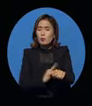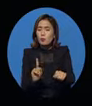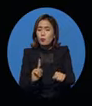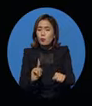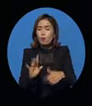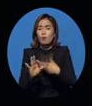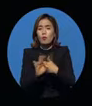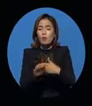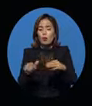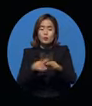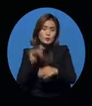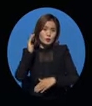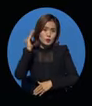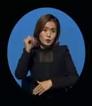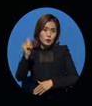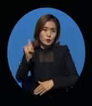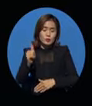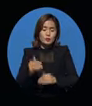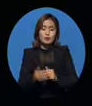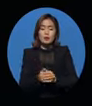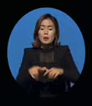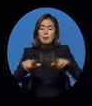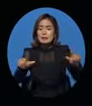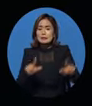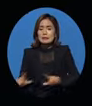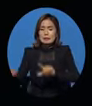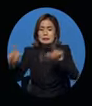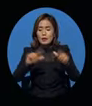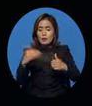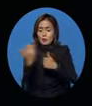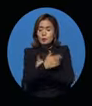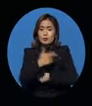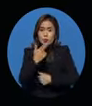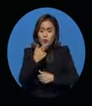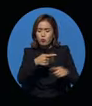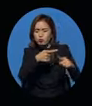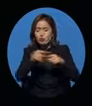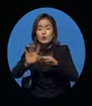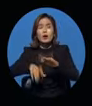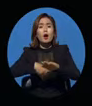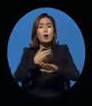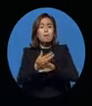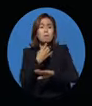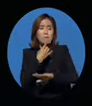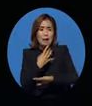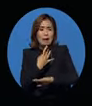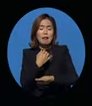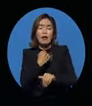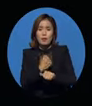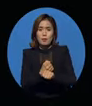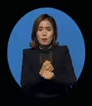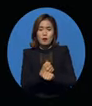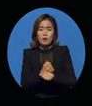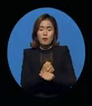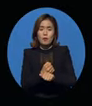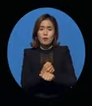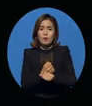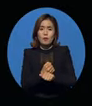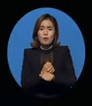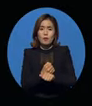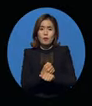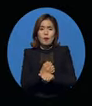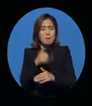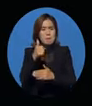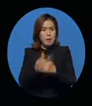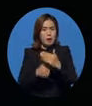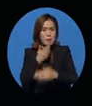문재인 정부는 민생을 챙기지 않고 개혁 개 0 만 했다 이런 어떤 논리에 적 암자에